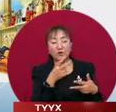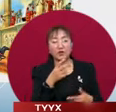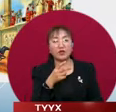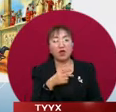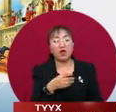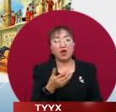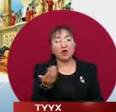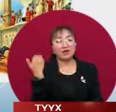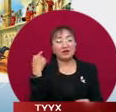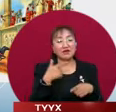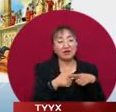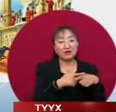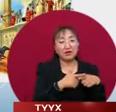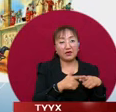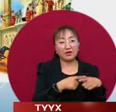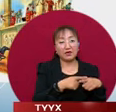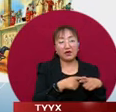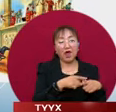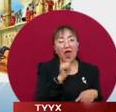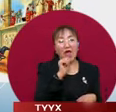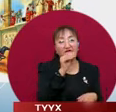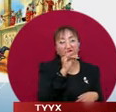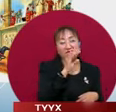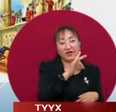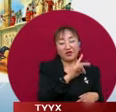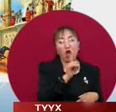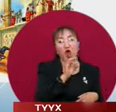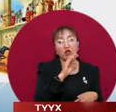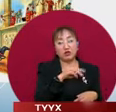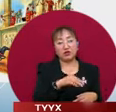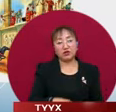бол бүгд найрамдах засаглал нь дүүцж байгаа маа.